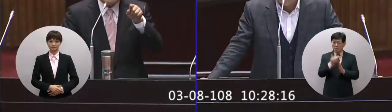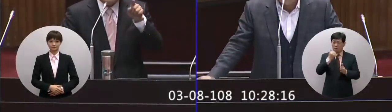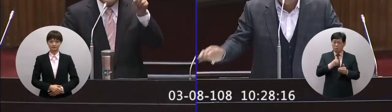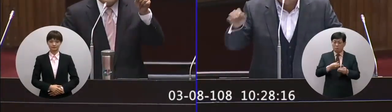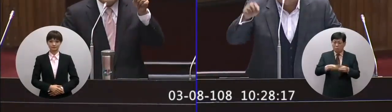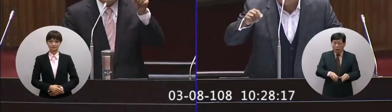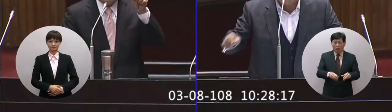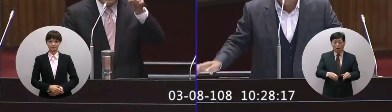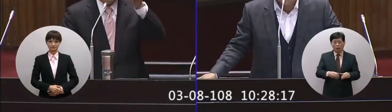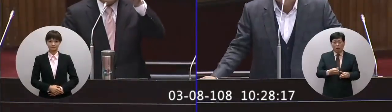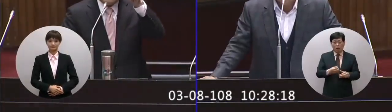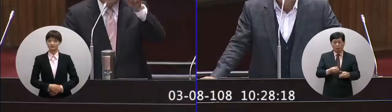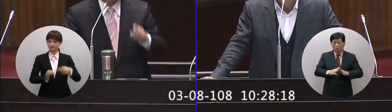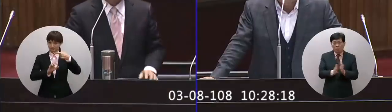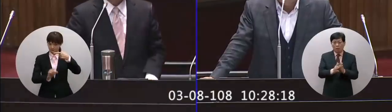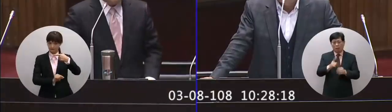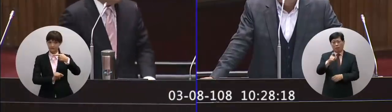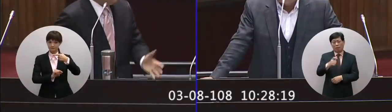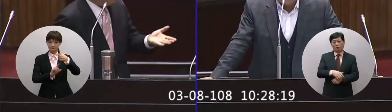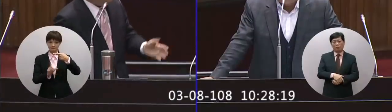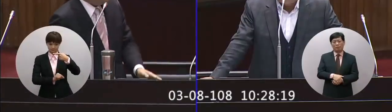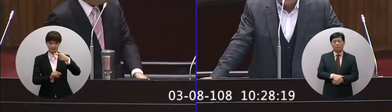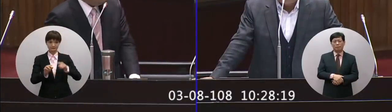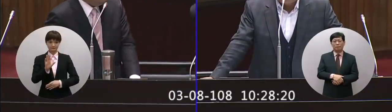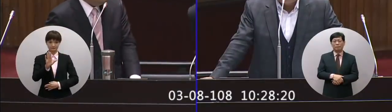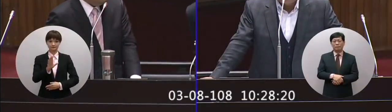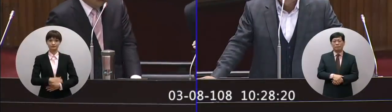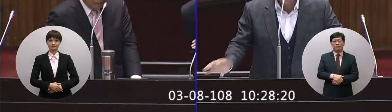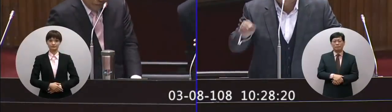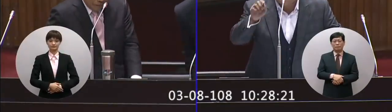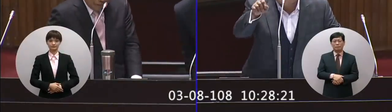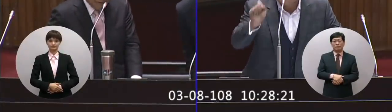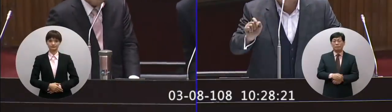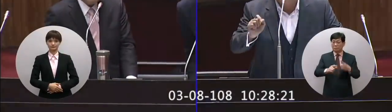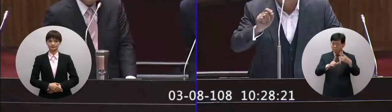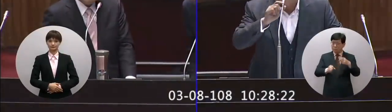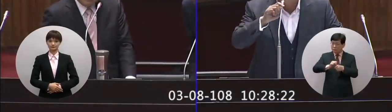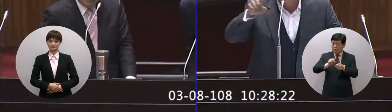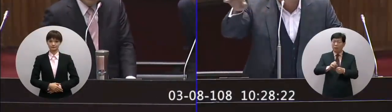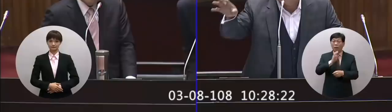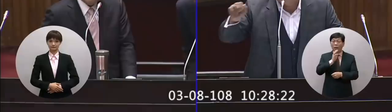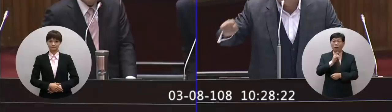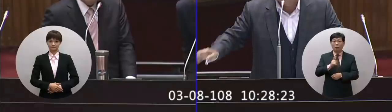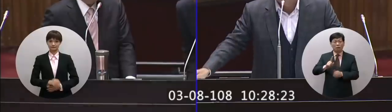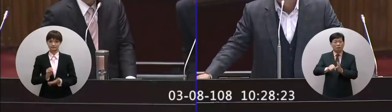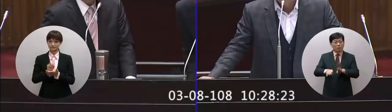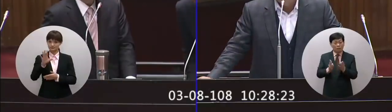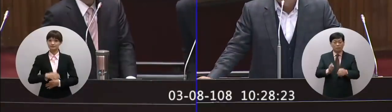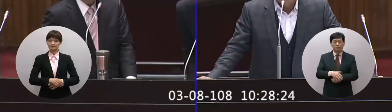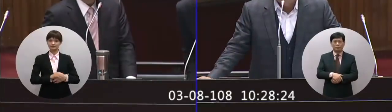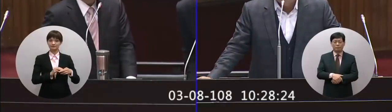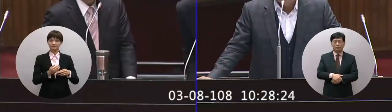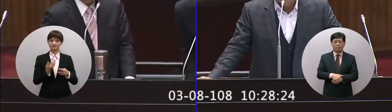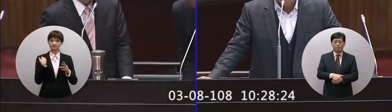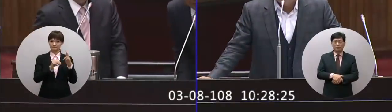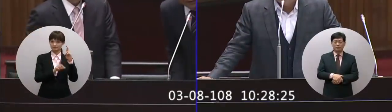蛋呢？ 上个月 1月， 一月 这个月就开始生。 你讲 那委员报告， 那你一月增加嘛？啊，什么时候开始？ 是12月、1月